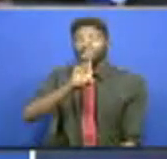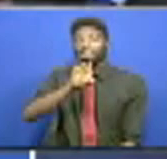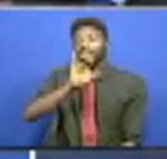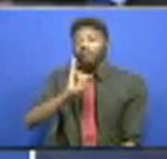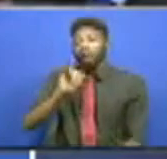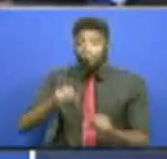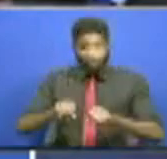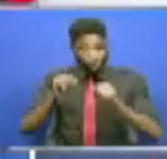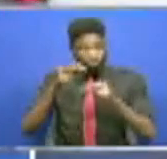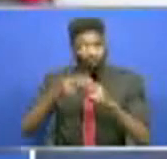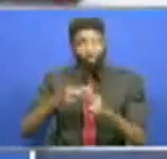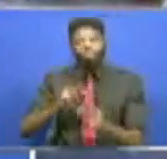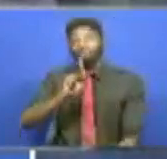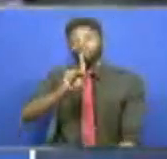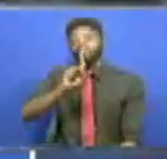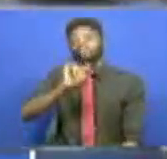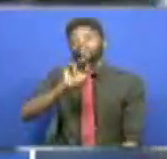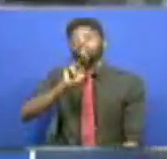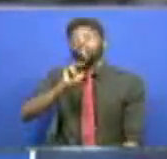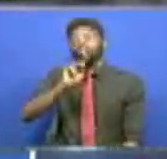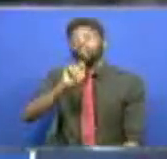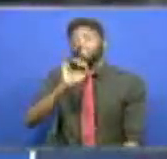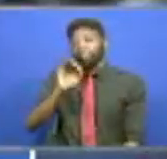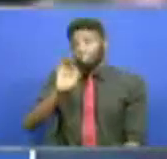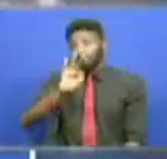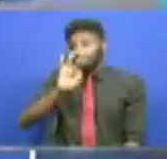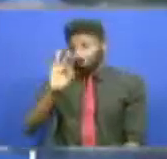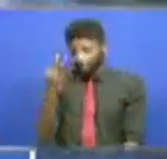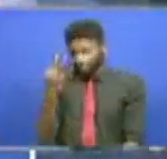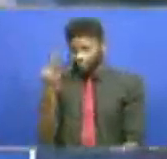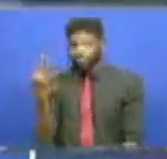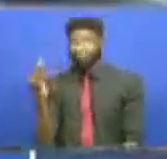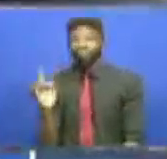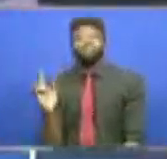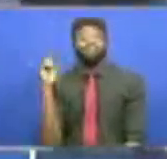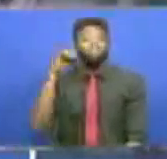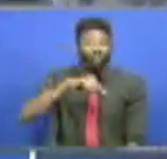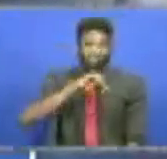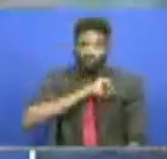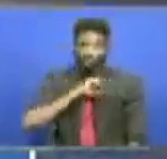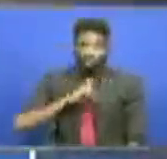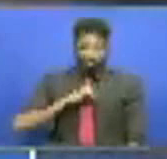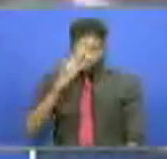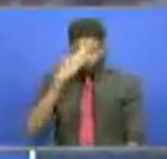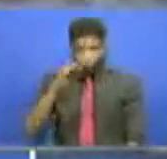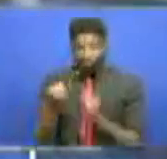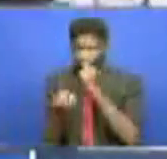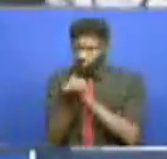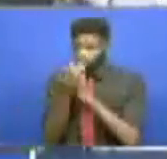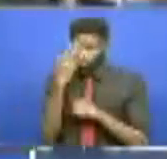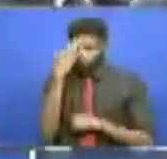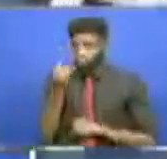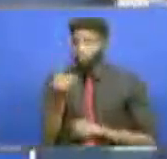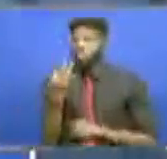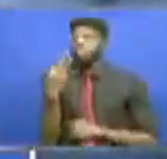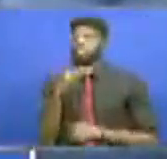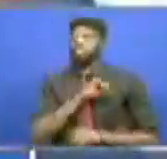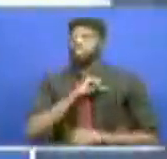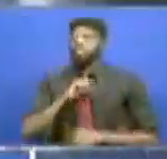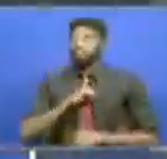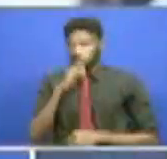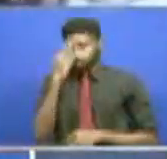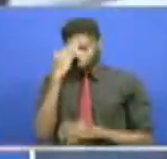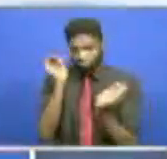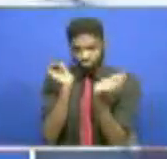Kinoti waliitwa leo katika Bunge la Seneti kueleza kuhusu kukamatwa kwa maseneta watatu siku ya Jumatatu. Hata hivyo, vyombo